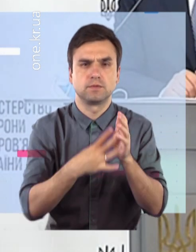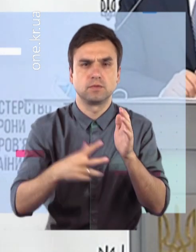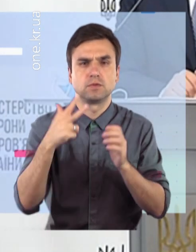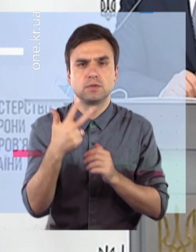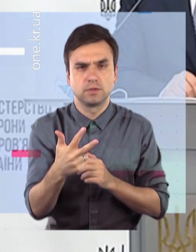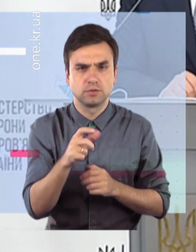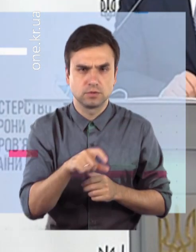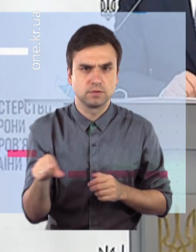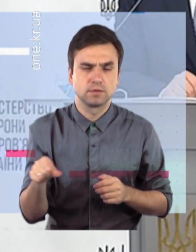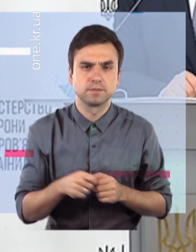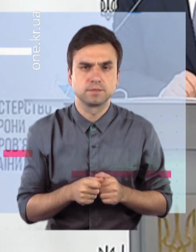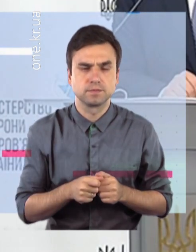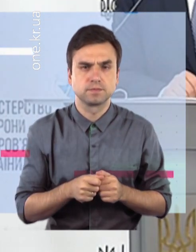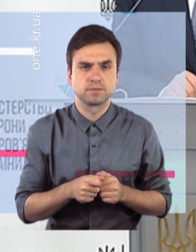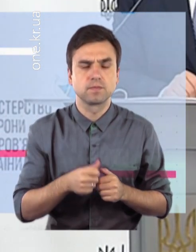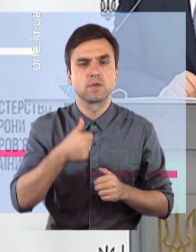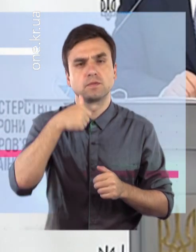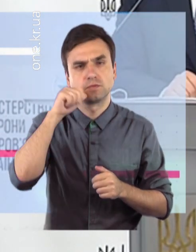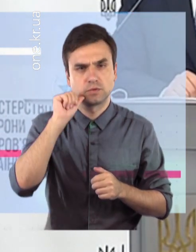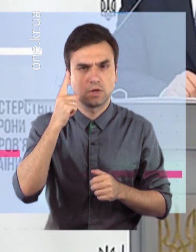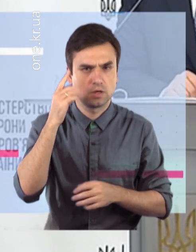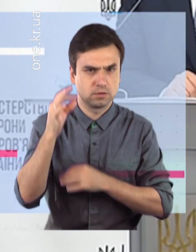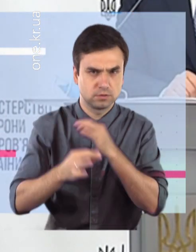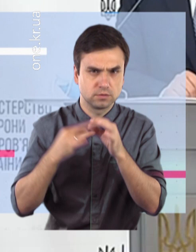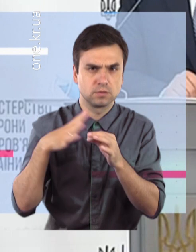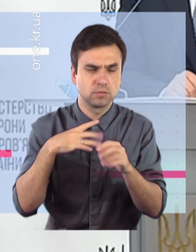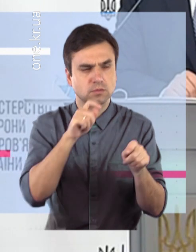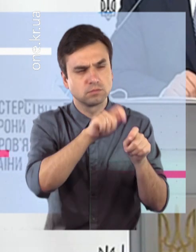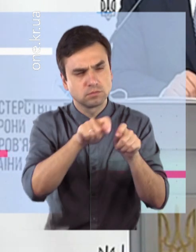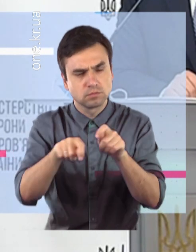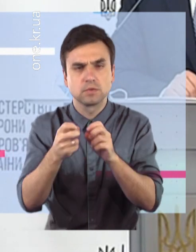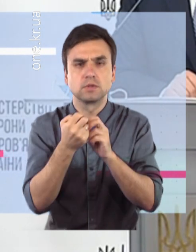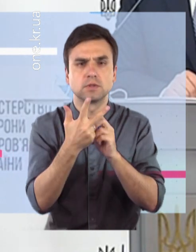2293. За попередню добу загалом було здійснено